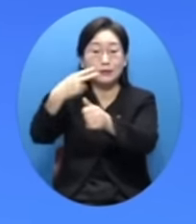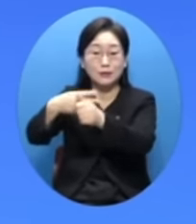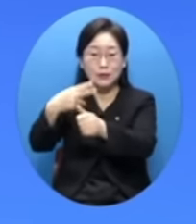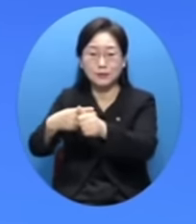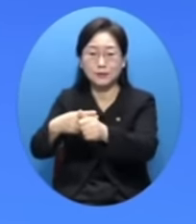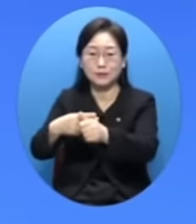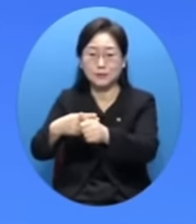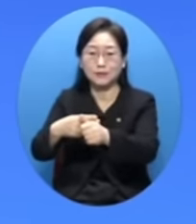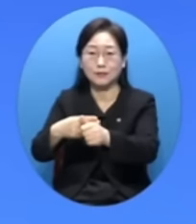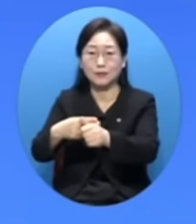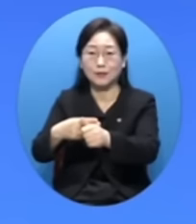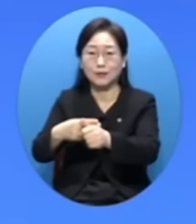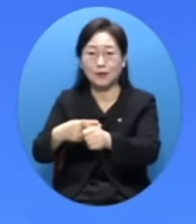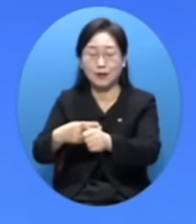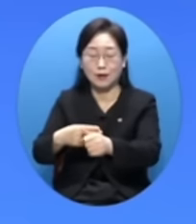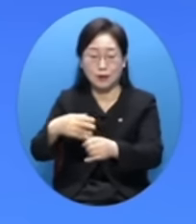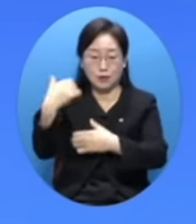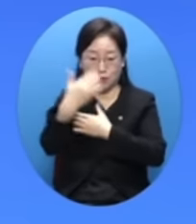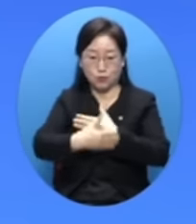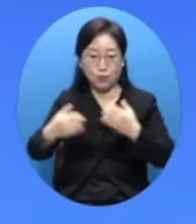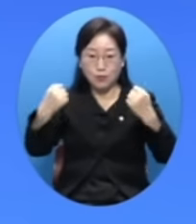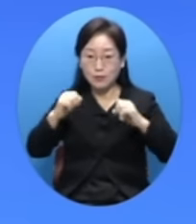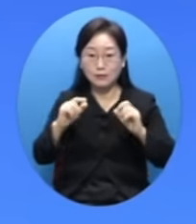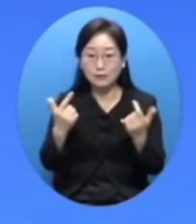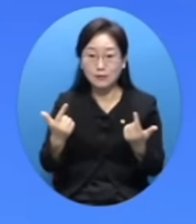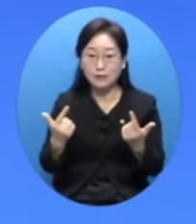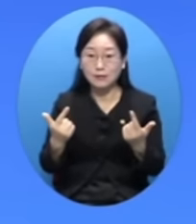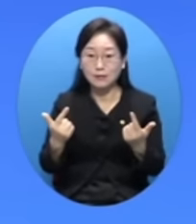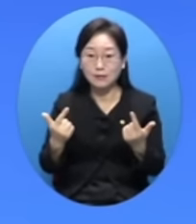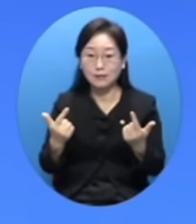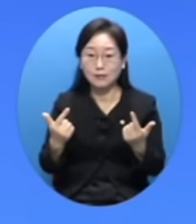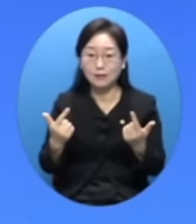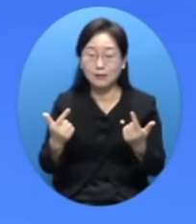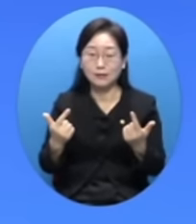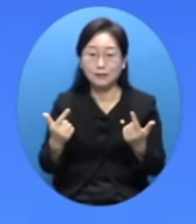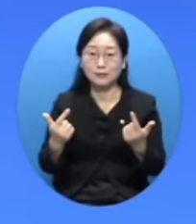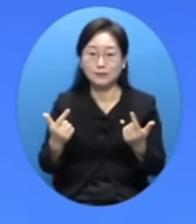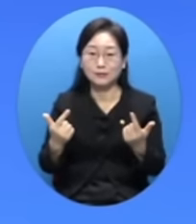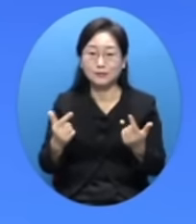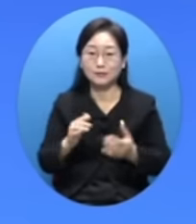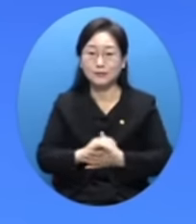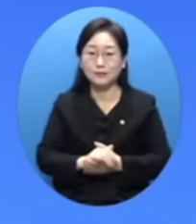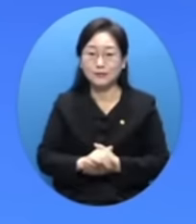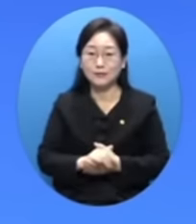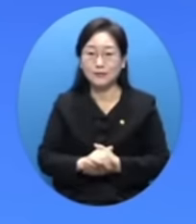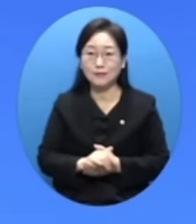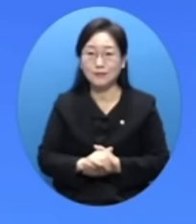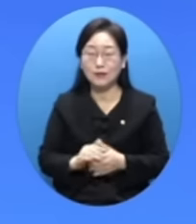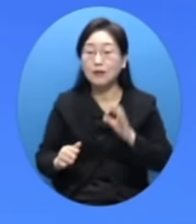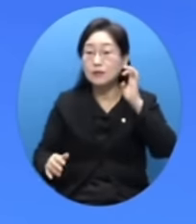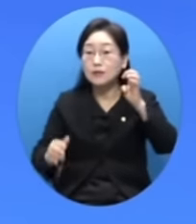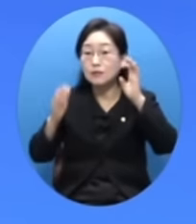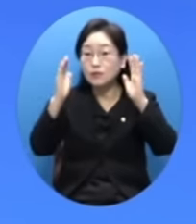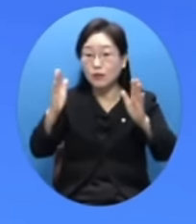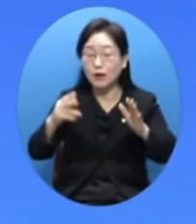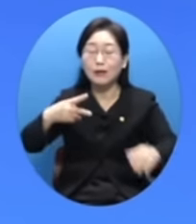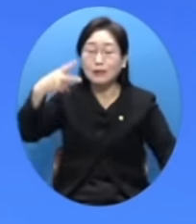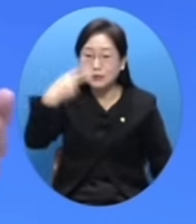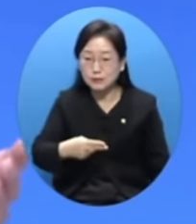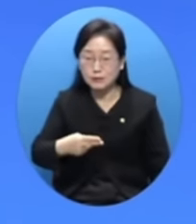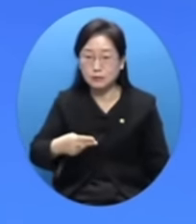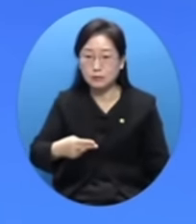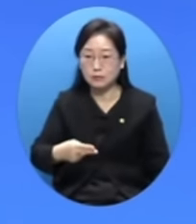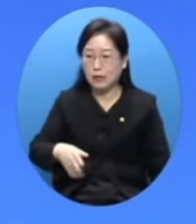몸이 그렇게 건강하신 분이 아니었는데 40을 금식할겠다고 하셔서